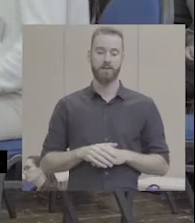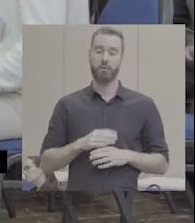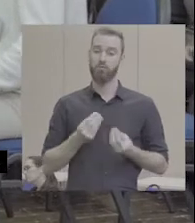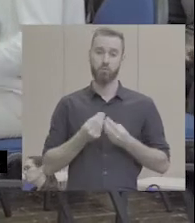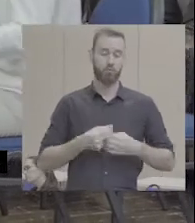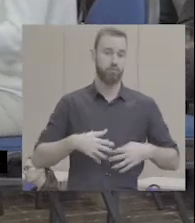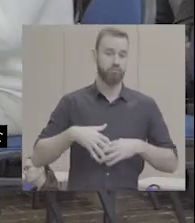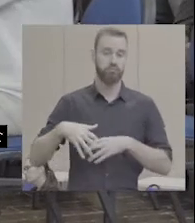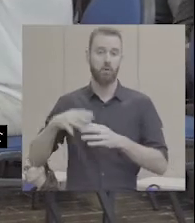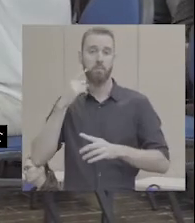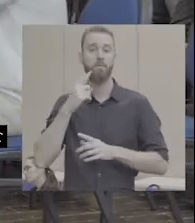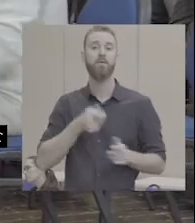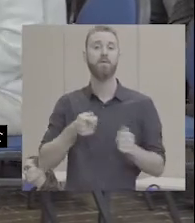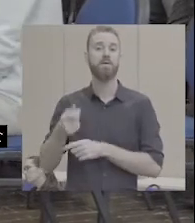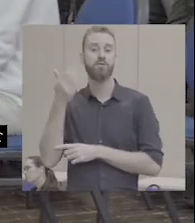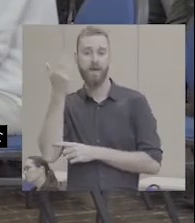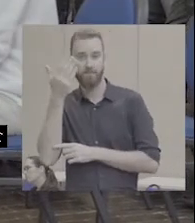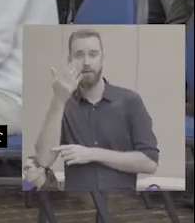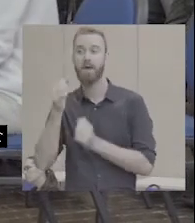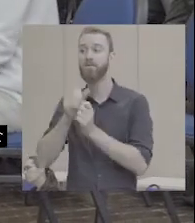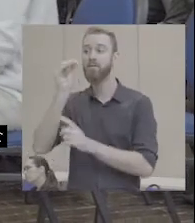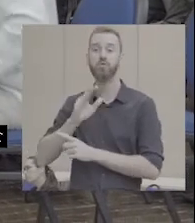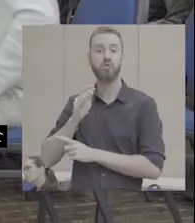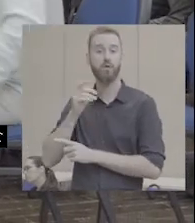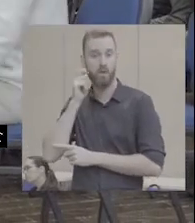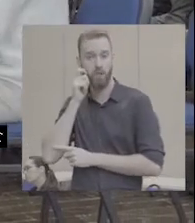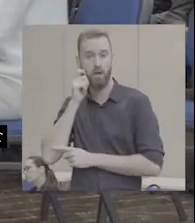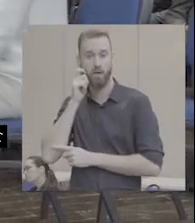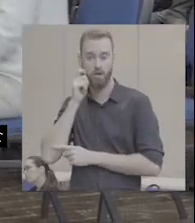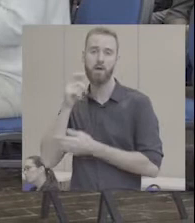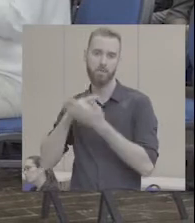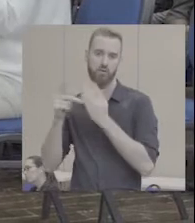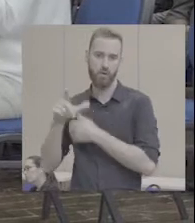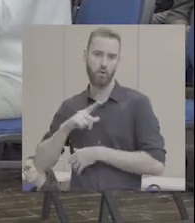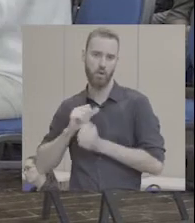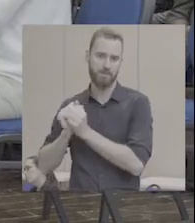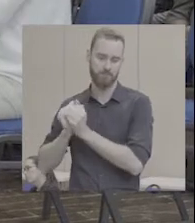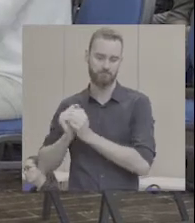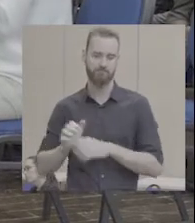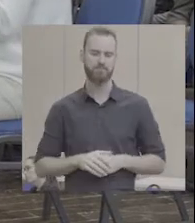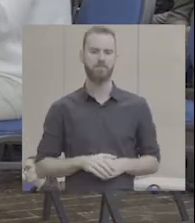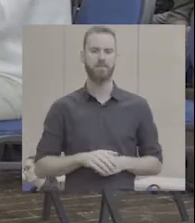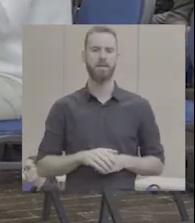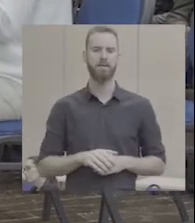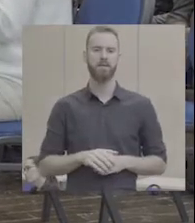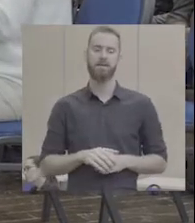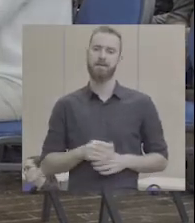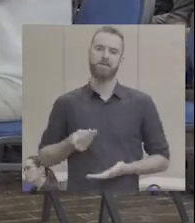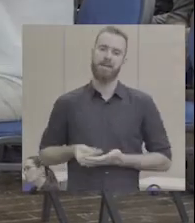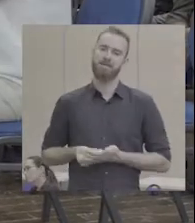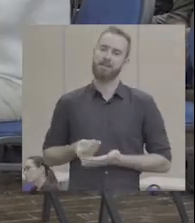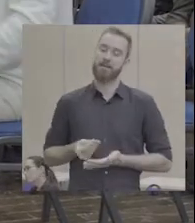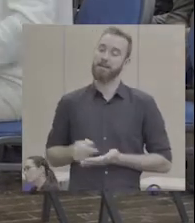la Fondation des aveugles. On travaille avec M. Richard sur des projets à Longueuil. En fait, le financement est le nerf de la guerre.